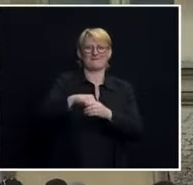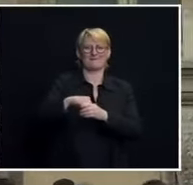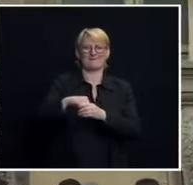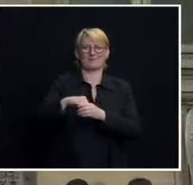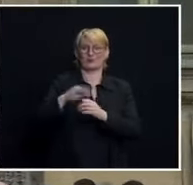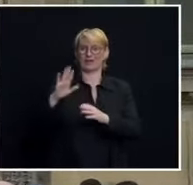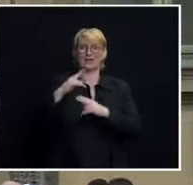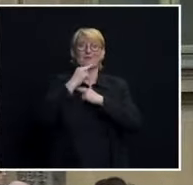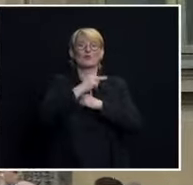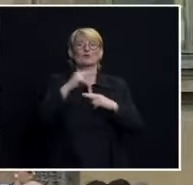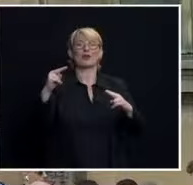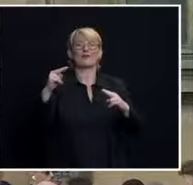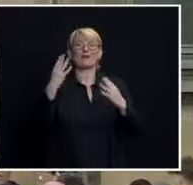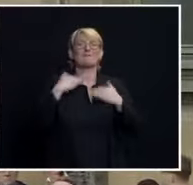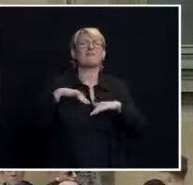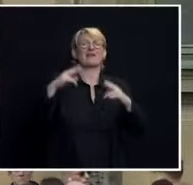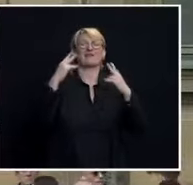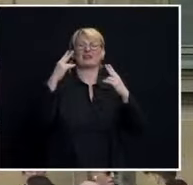wichtiger denn je.